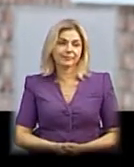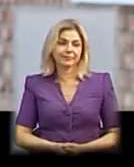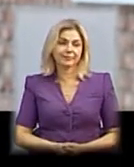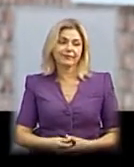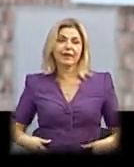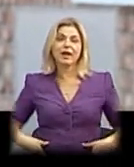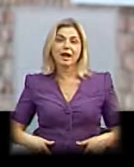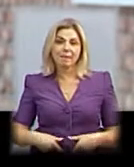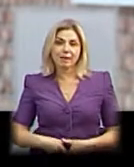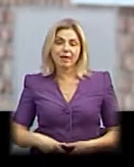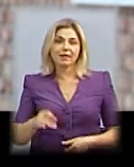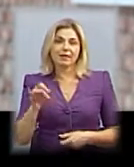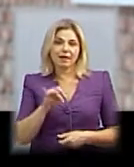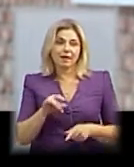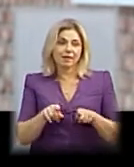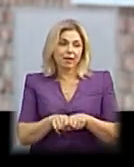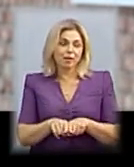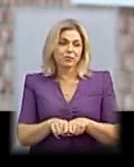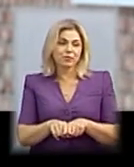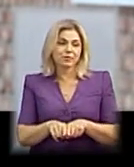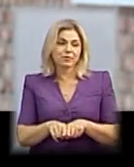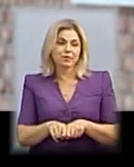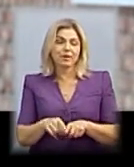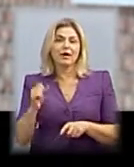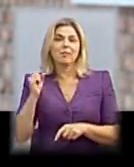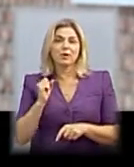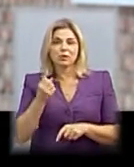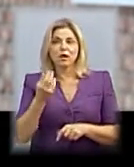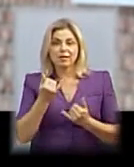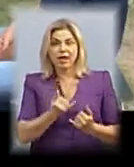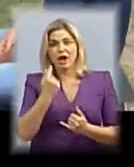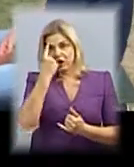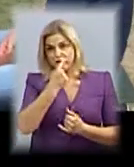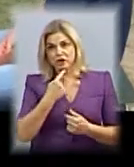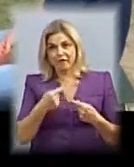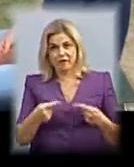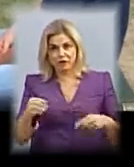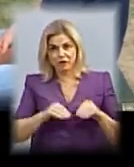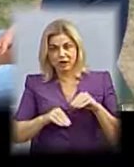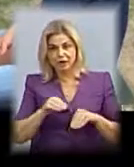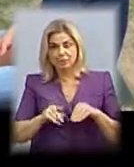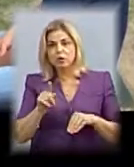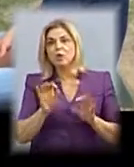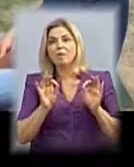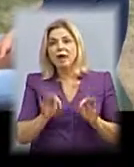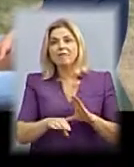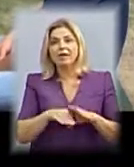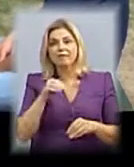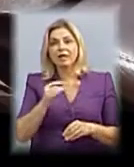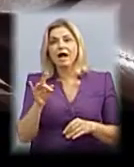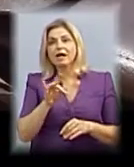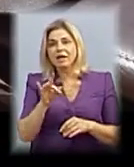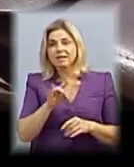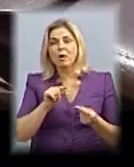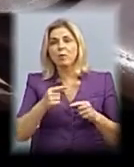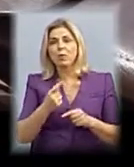рємінь брючний, а також мішок для особистих речей. Аби правильно підібрати розмір протигаза для